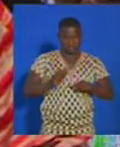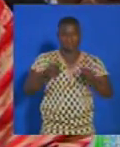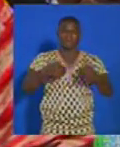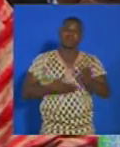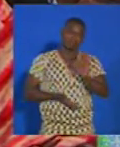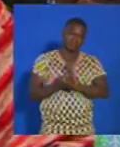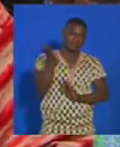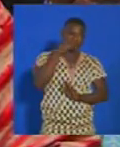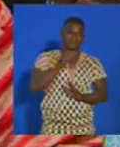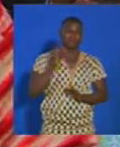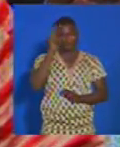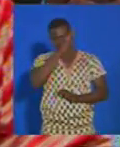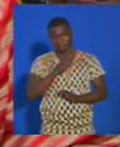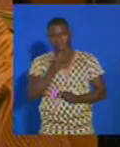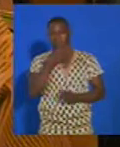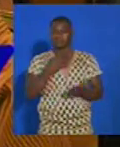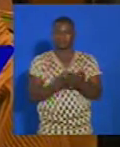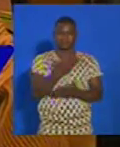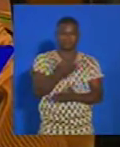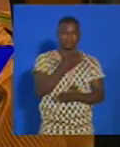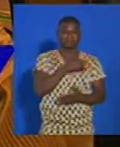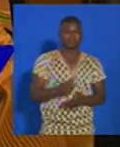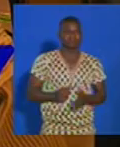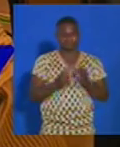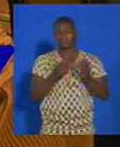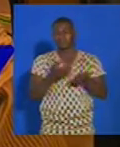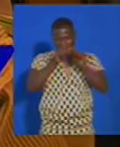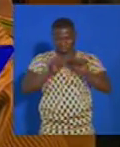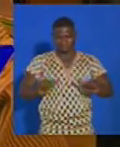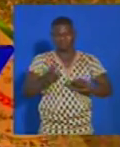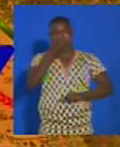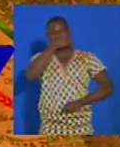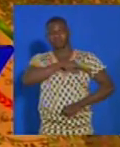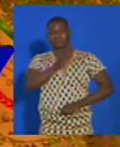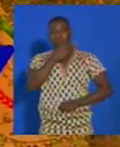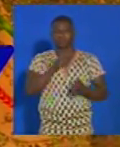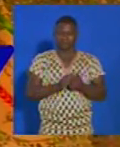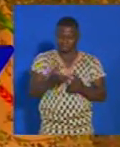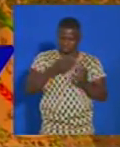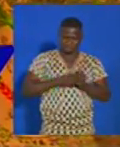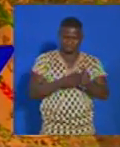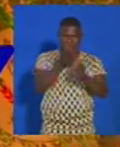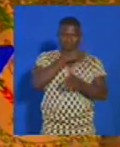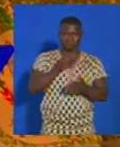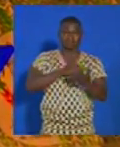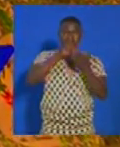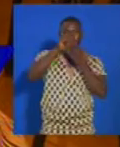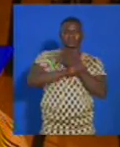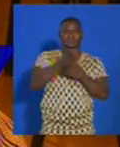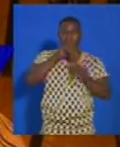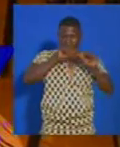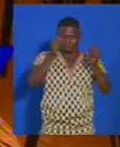aller à la recherche, n'est-ce pas, de ces financements. Le présent atelier bénéficie de l'accompagnement du projet d'appui à l'Association des régions du Burkina